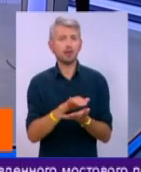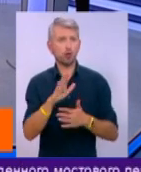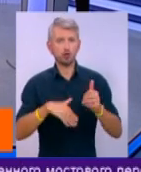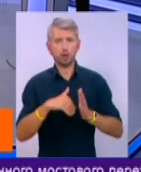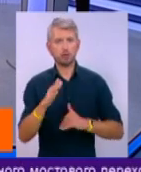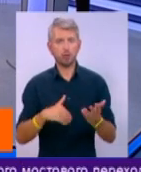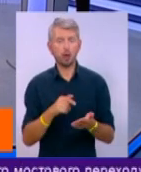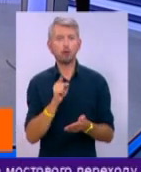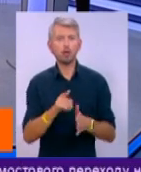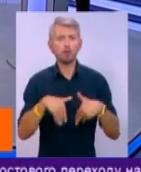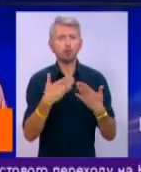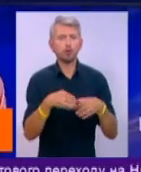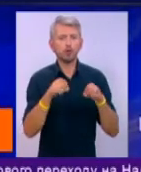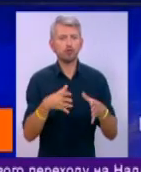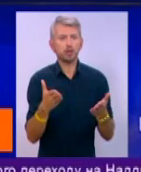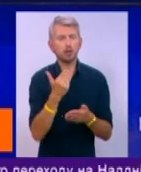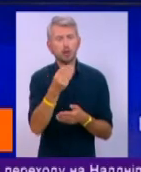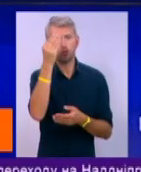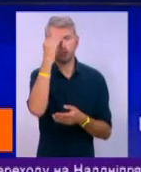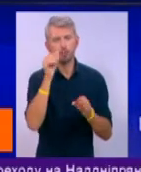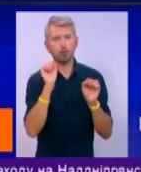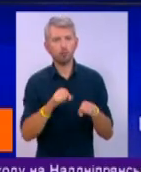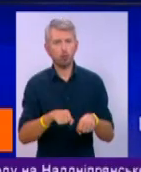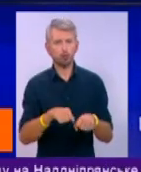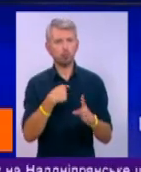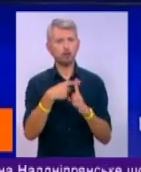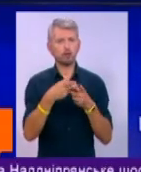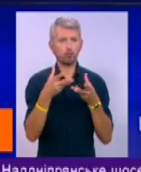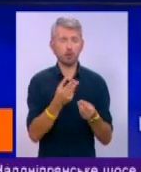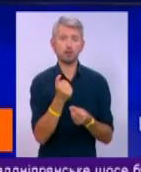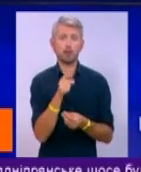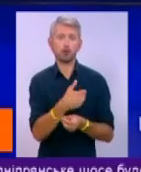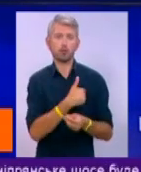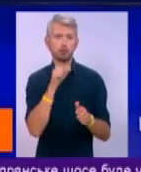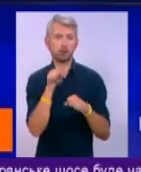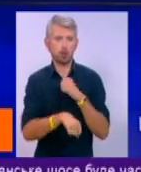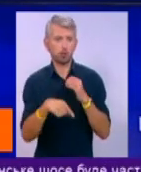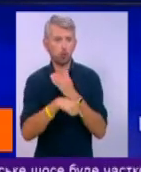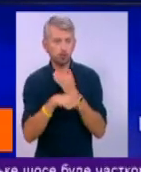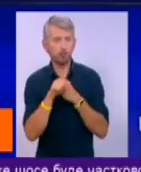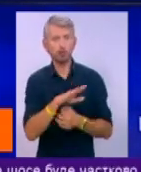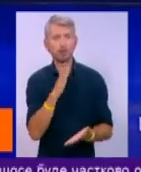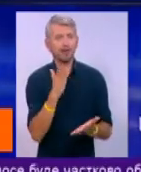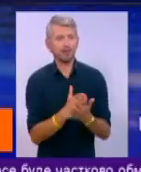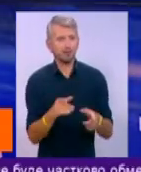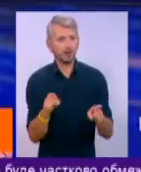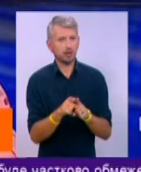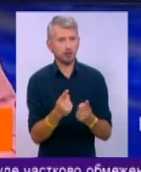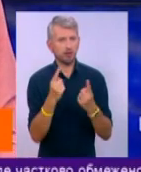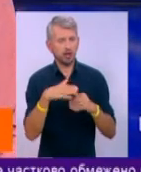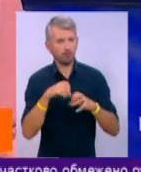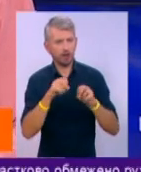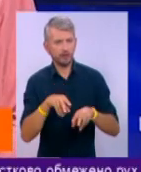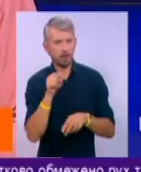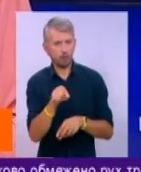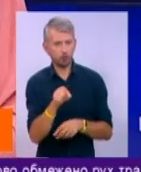практикою. Вони пропонують рішення, які, на їхню думку, могли б бути позитивні. Так, вони хотіли подолати корупцію, але вони не є настільки великими фахівцями в цьому.